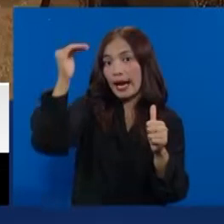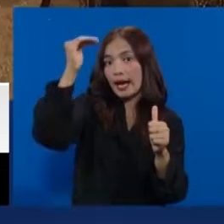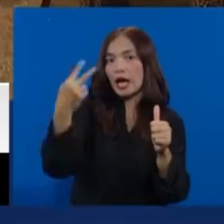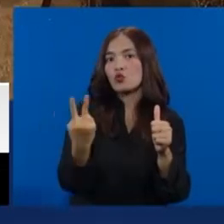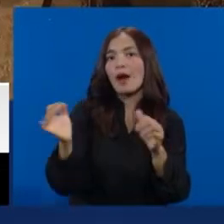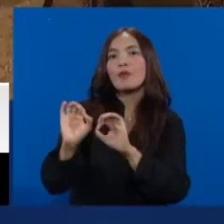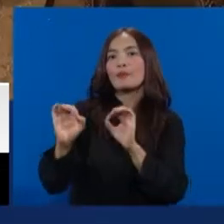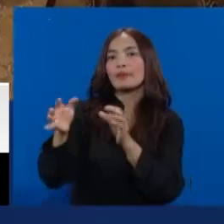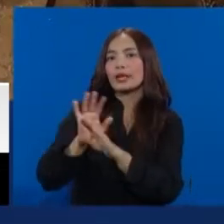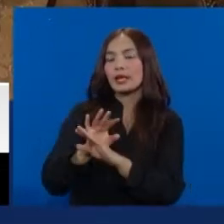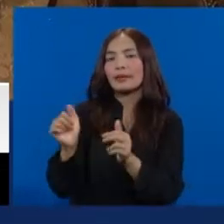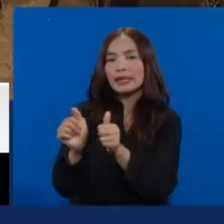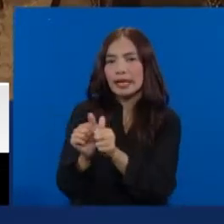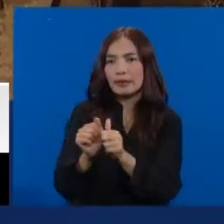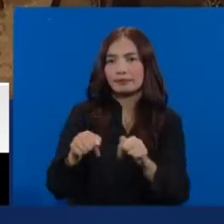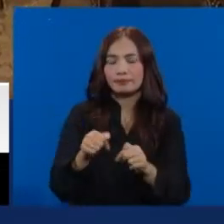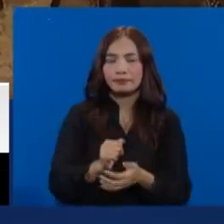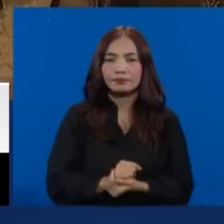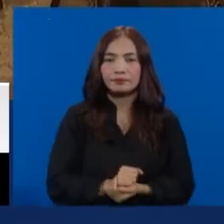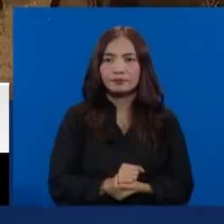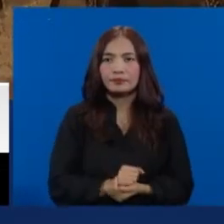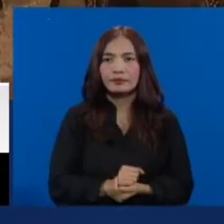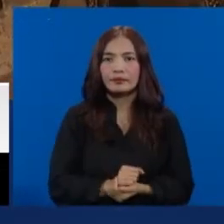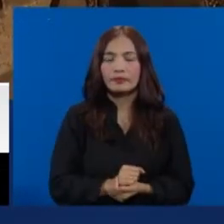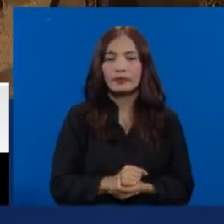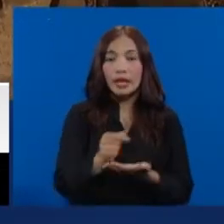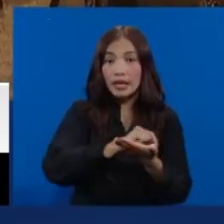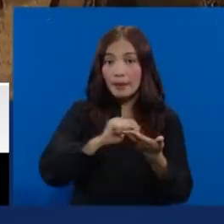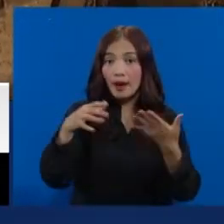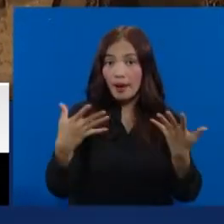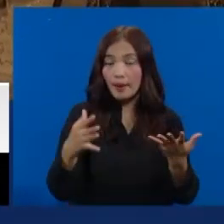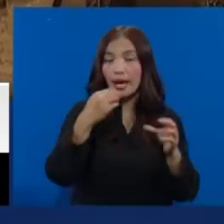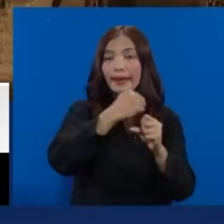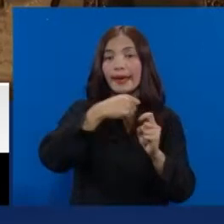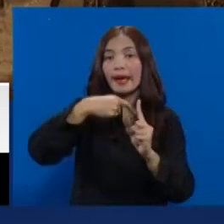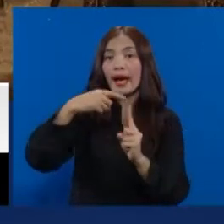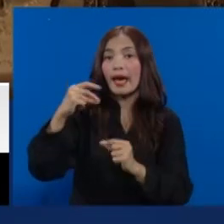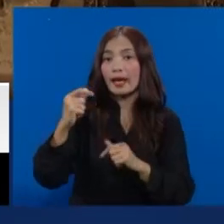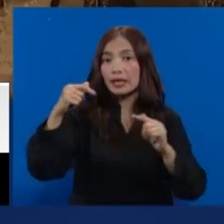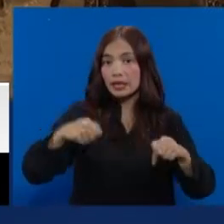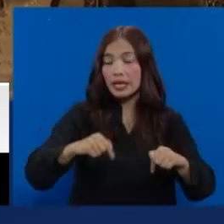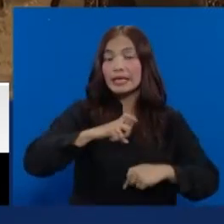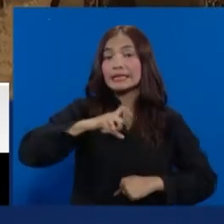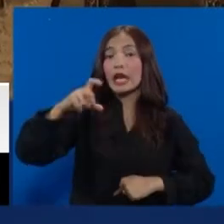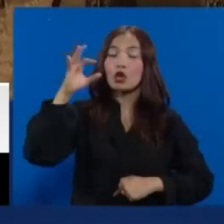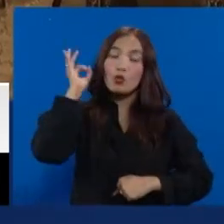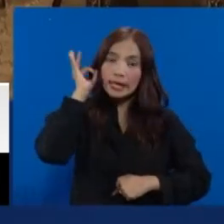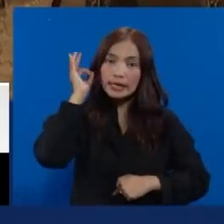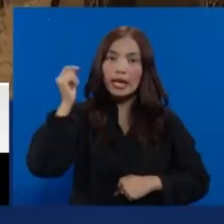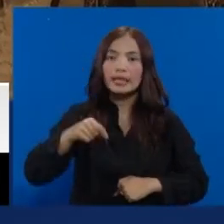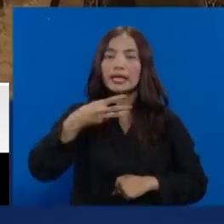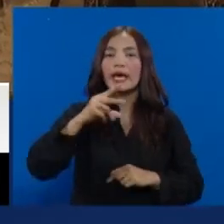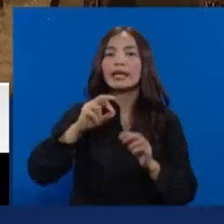dihadiri oleh GKR atau Gusti Kanjeng Ratu Hemas, di mana Erina atau calon pengantin wanita juga